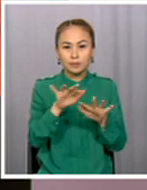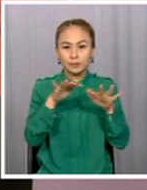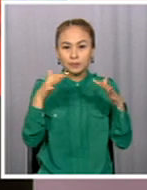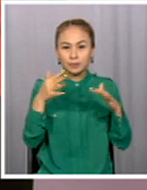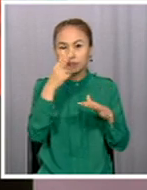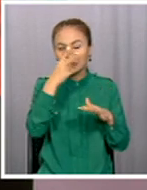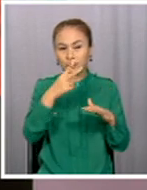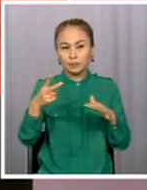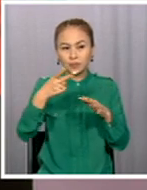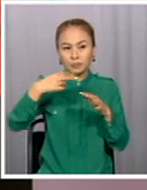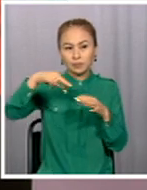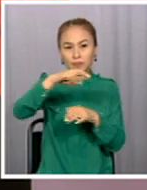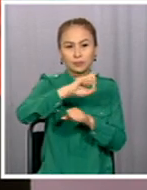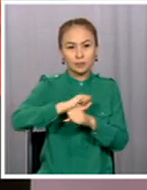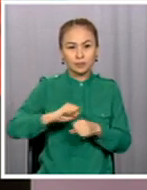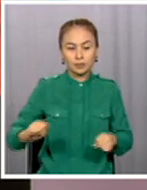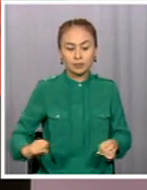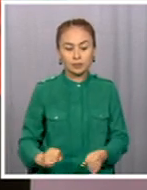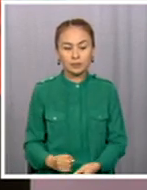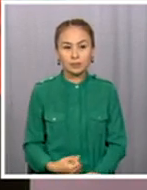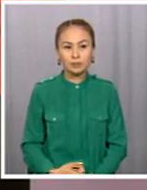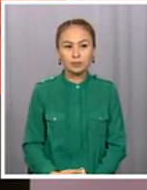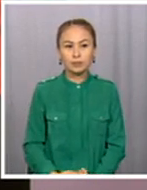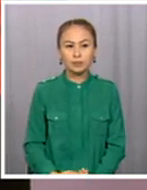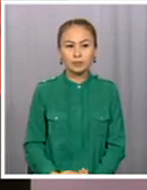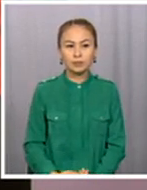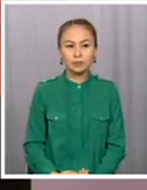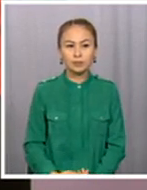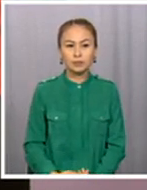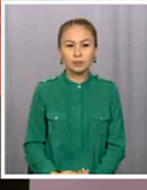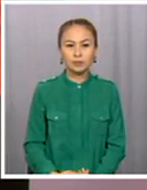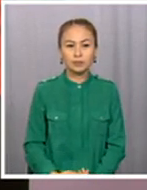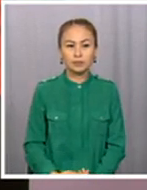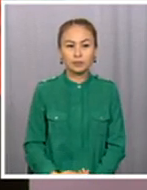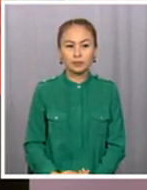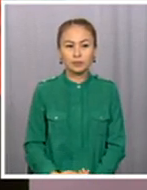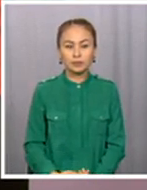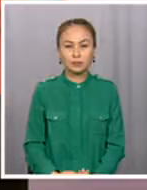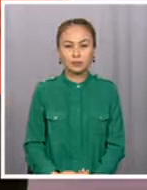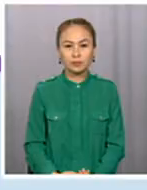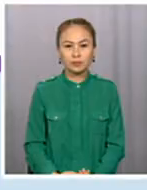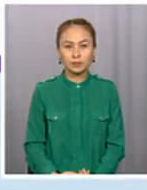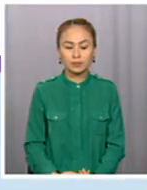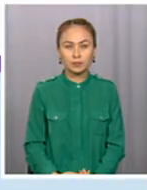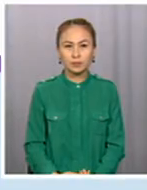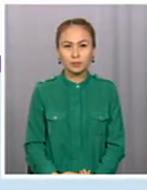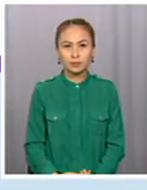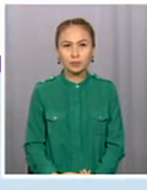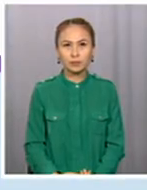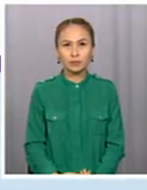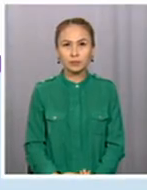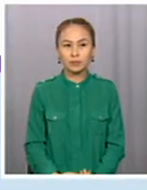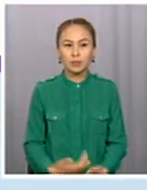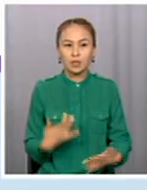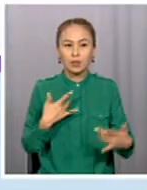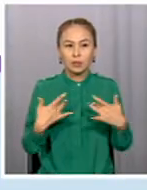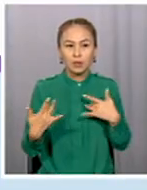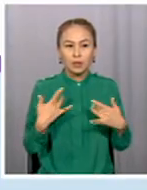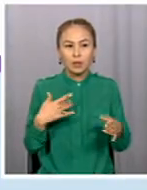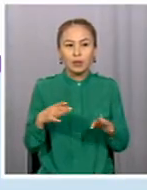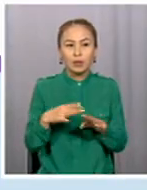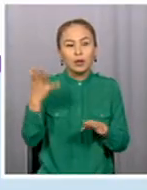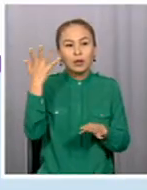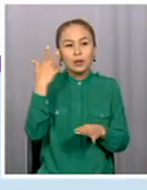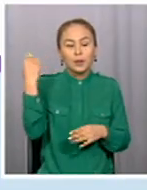қарап өтпеу керек. Театрға барарда осындай ережелерді естен шығармаңдар. Қойылым арасындағы үзіліс